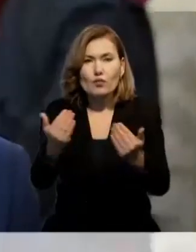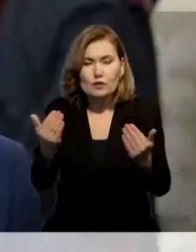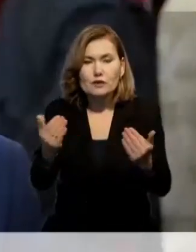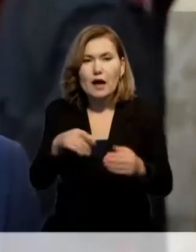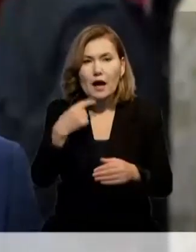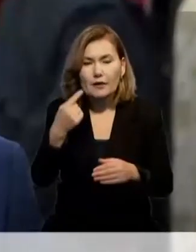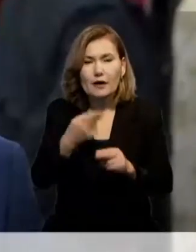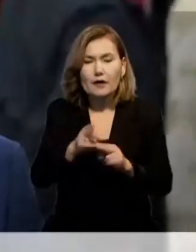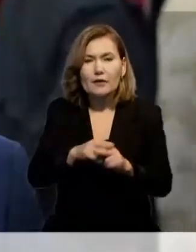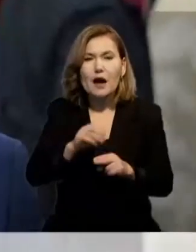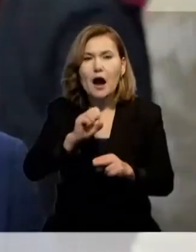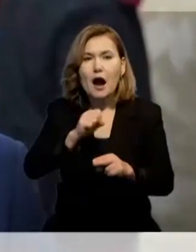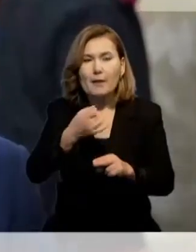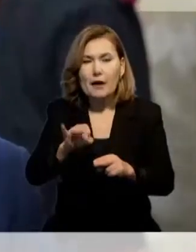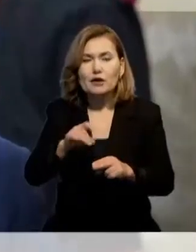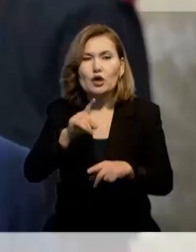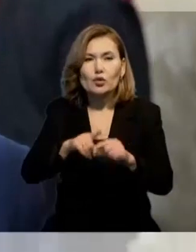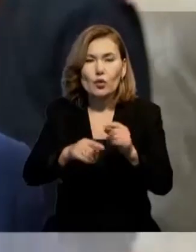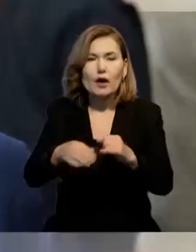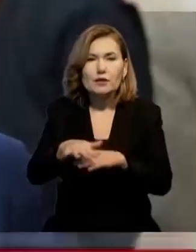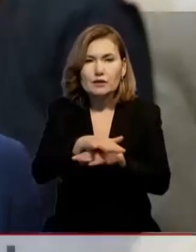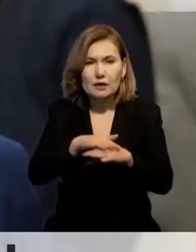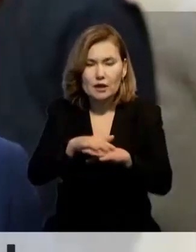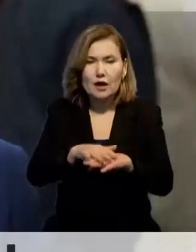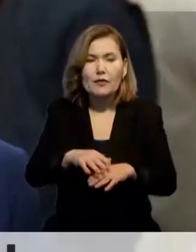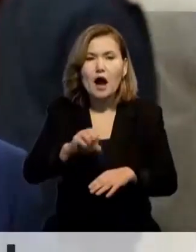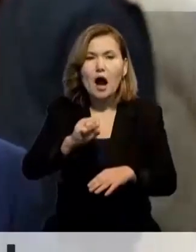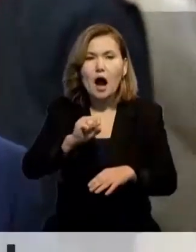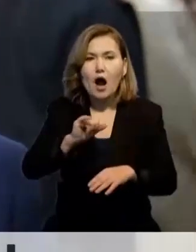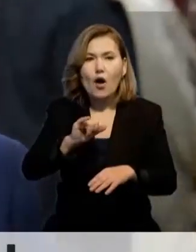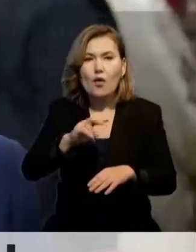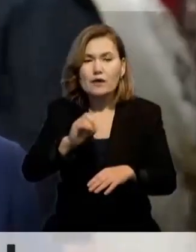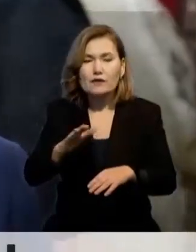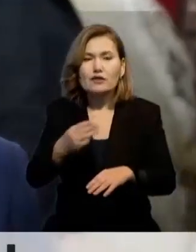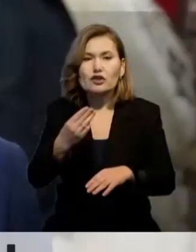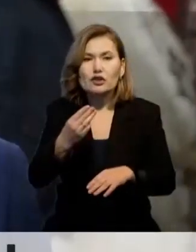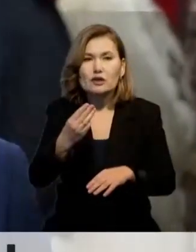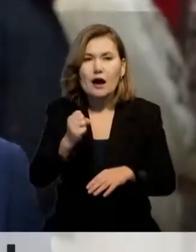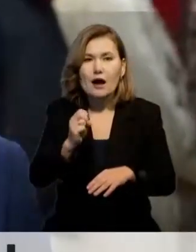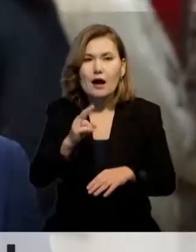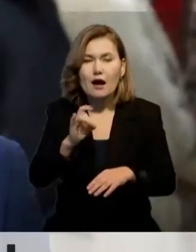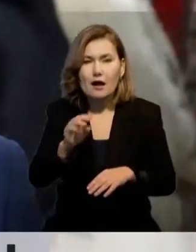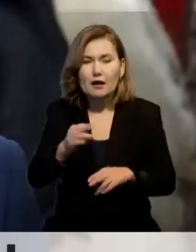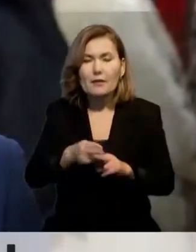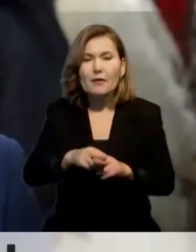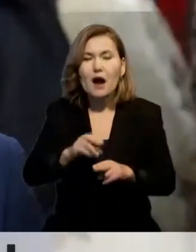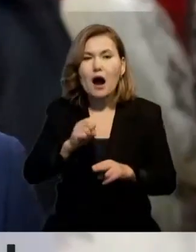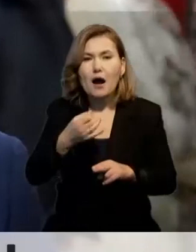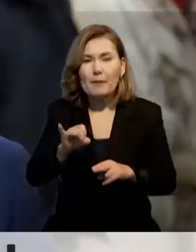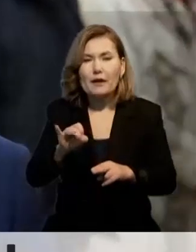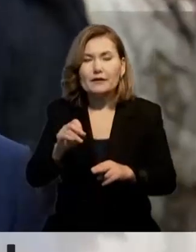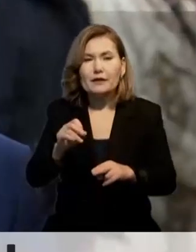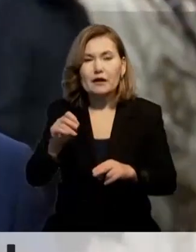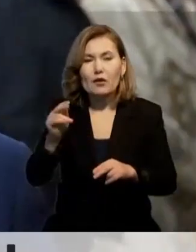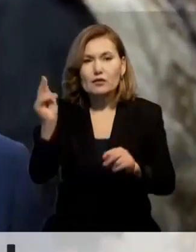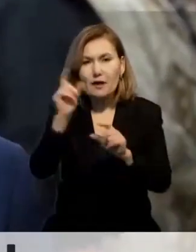бұнда Абайдың туған жері, немесе Мұхтар Әуезовтің туған жері, өзіңіз біле, Шәкәрім, сон Абайдың ақындық мектебі, 30 ақын,